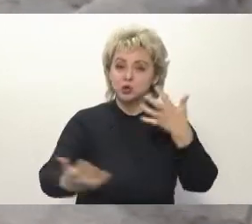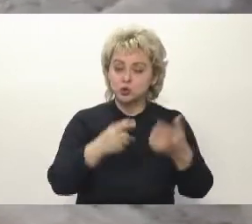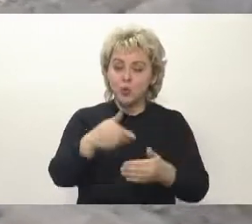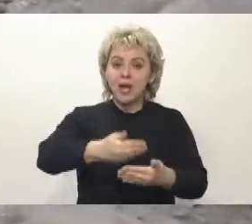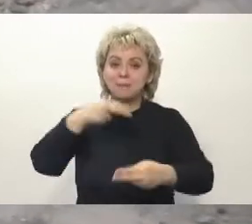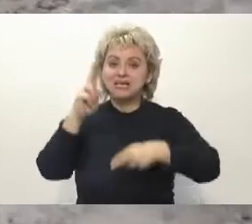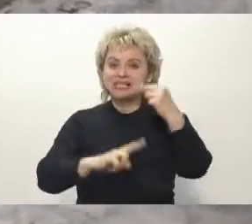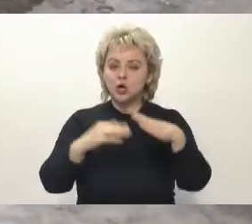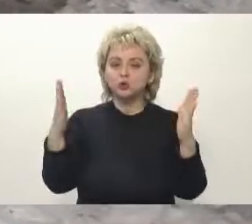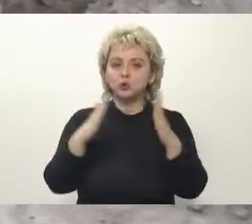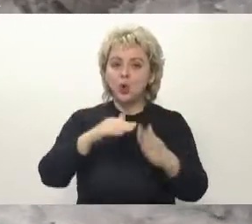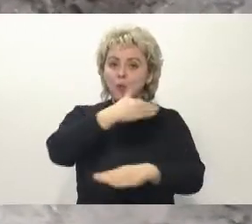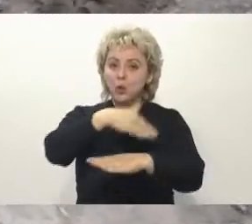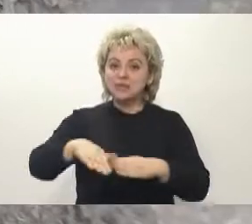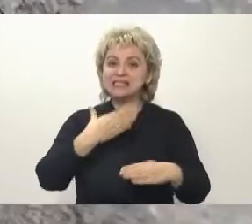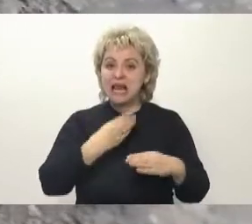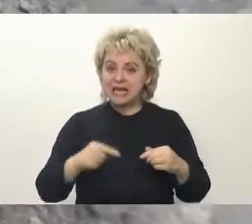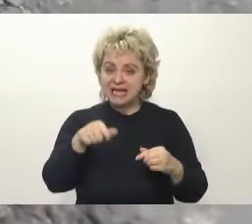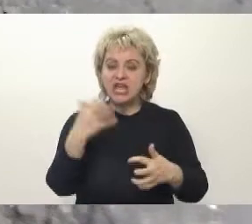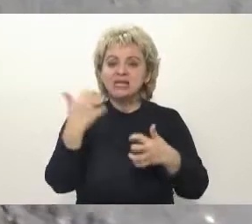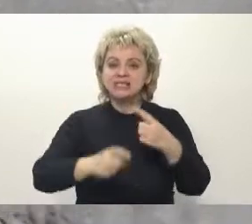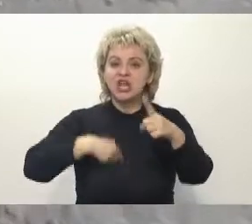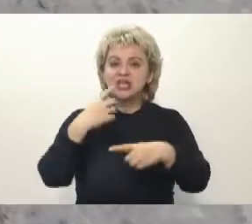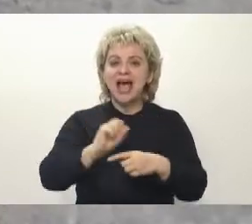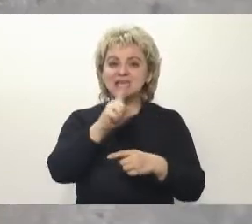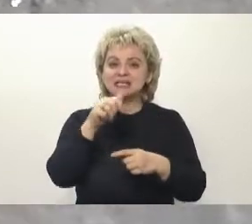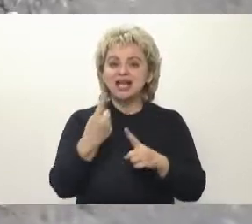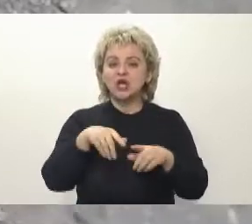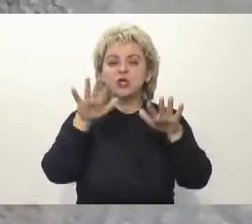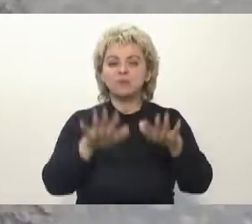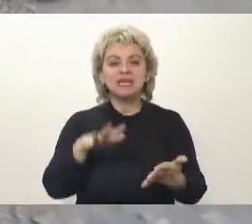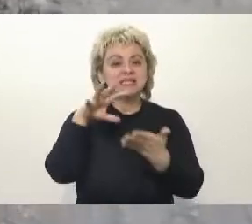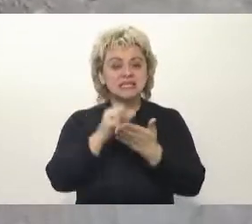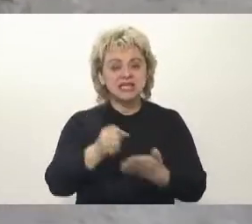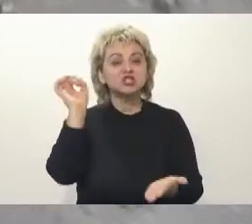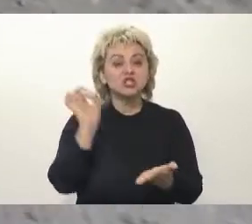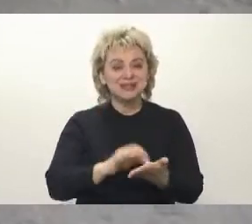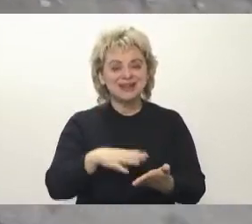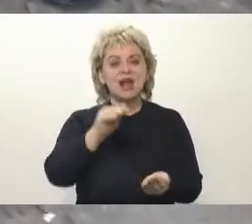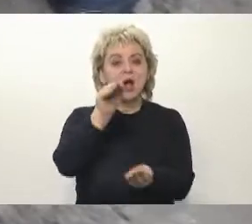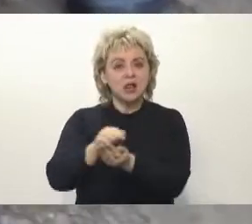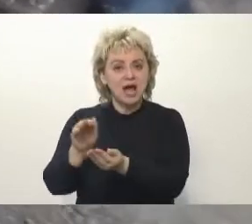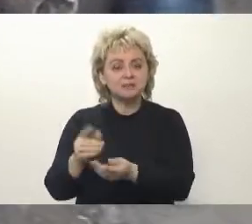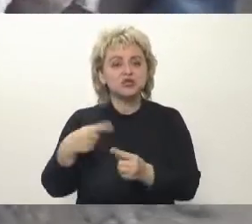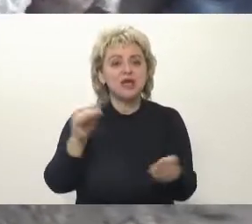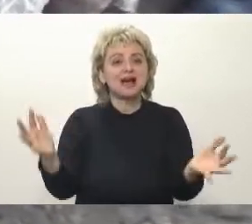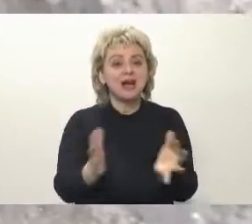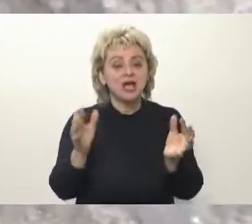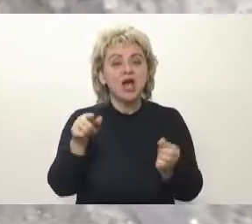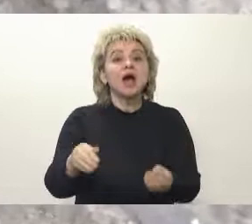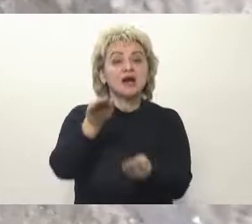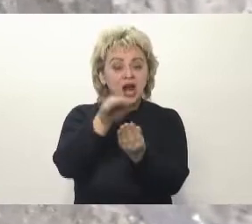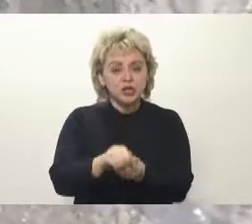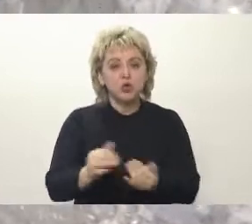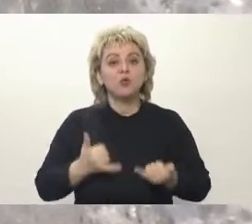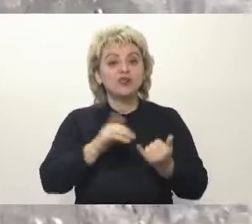перед строительством дома на улице Ленина. В средневековом Азаке это место занимало центральное кладбище, где хранили уважаемых, а значит,